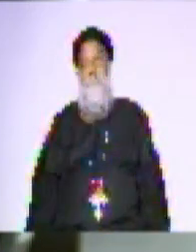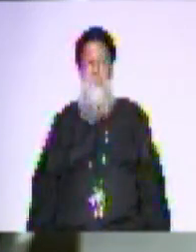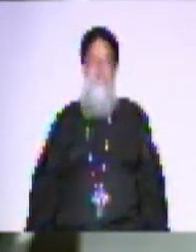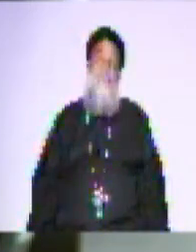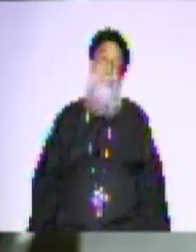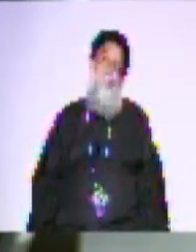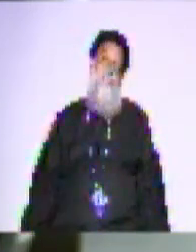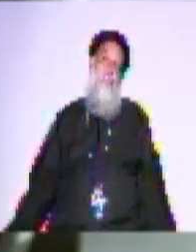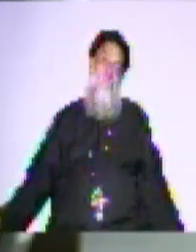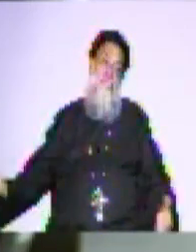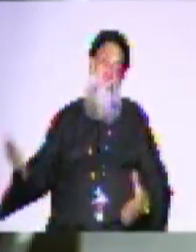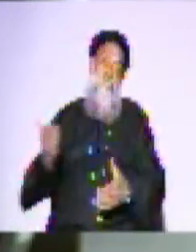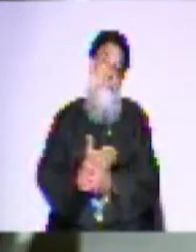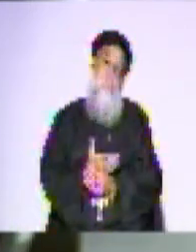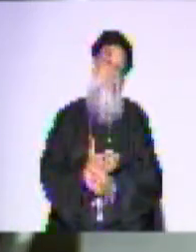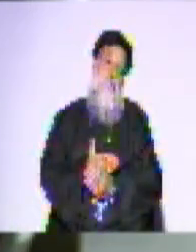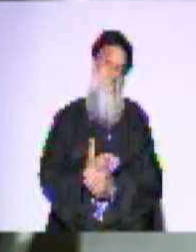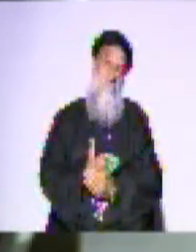ولذلك